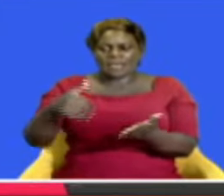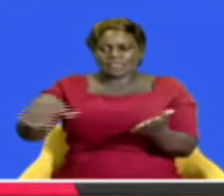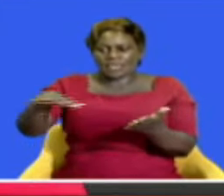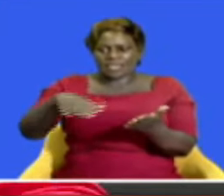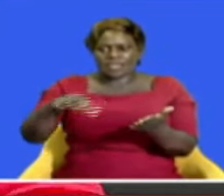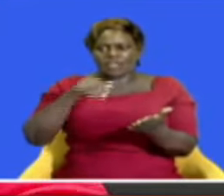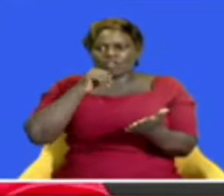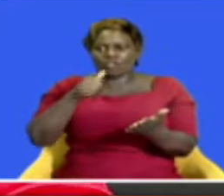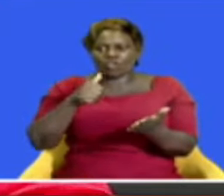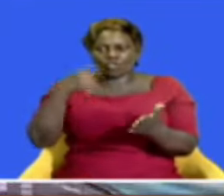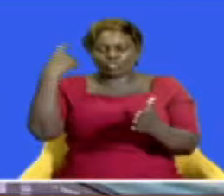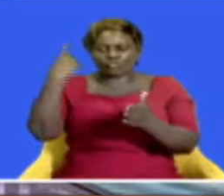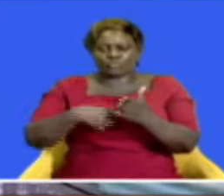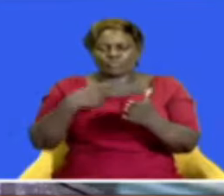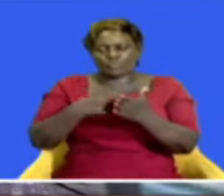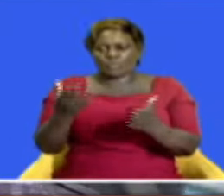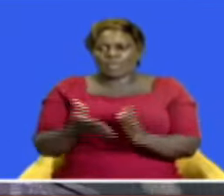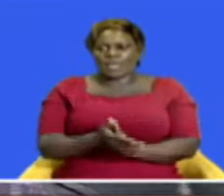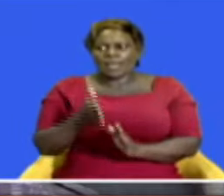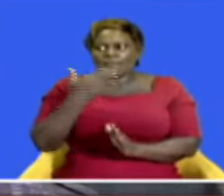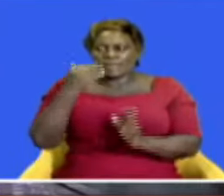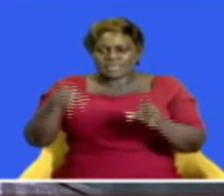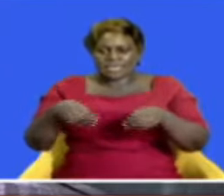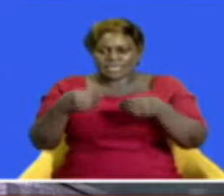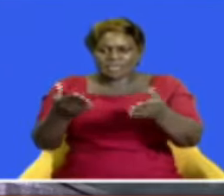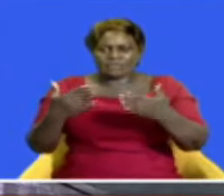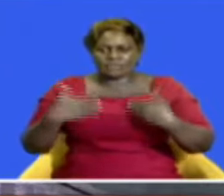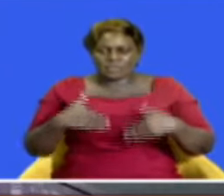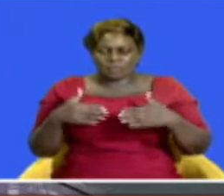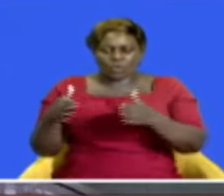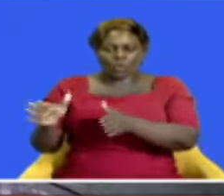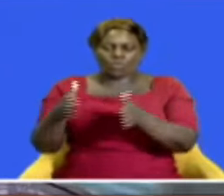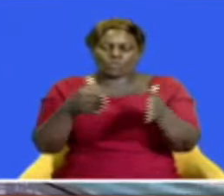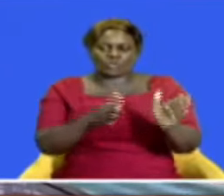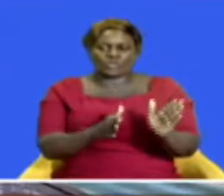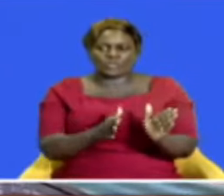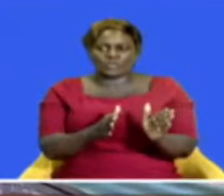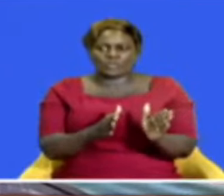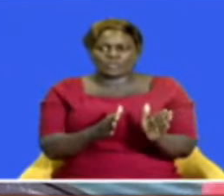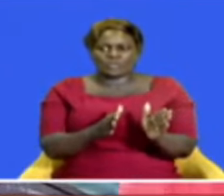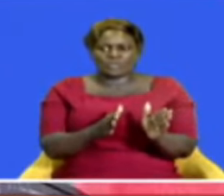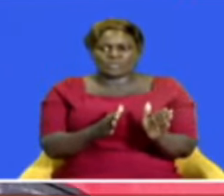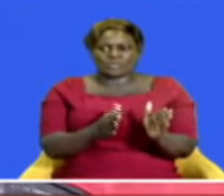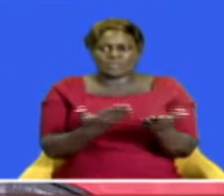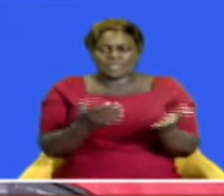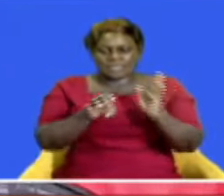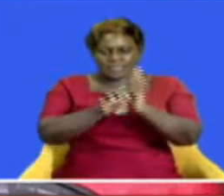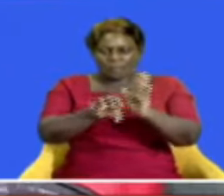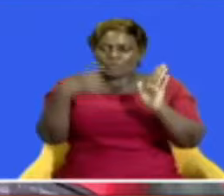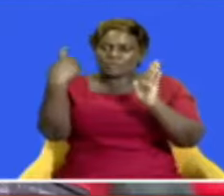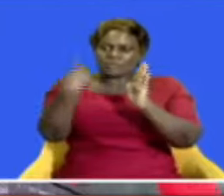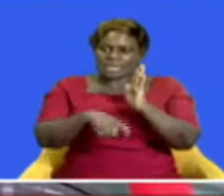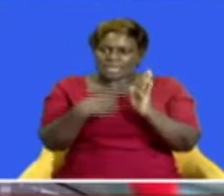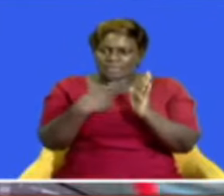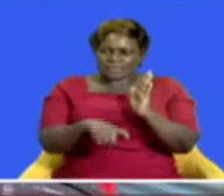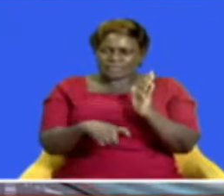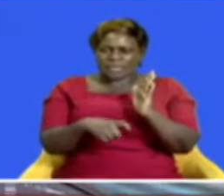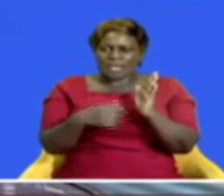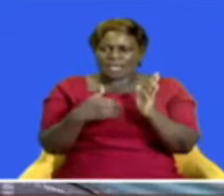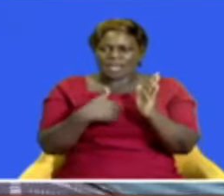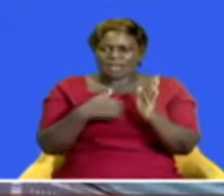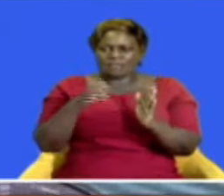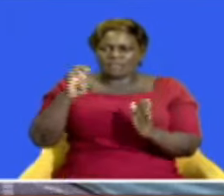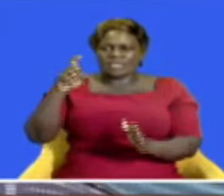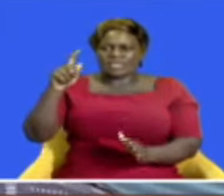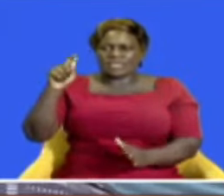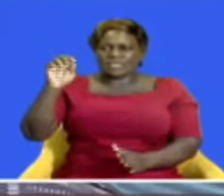other than charging it right at the port. Wanafaa kupea watu nafasi. Wewe ukisema kama ni hiyo tax, kuna kama inaitwa